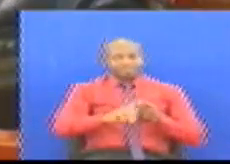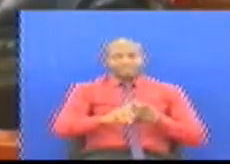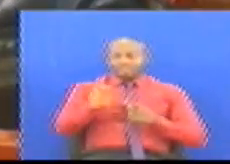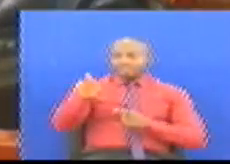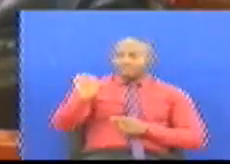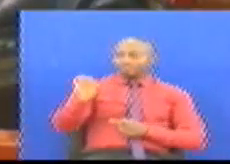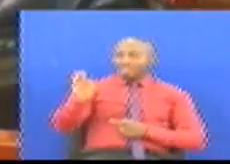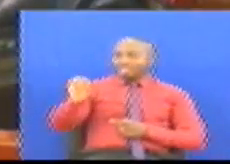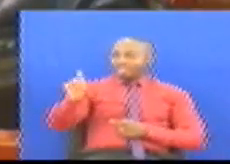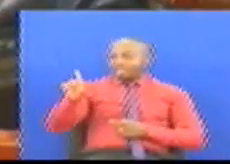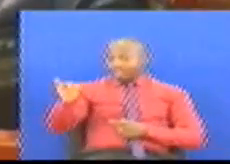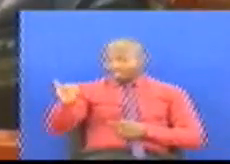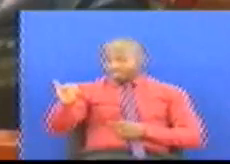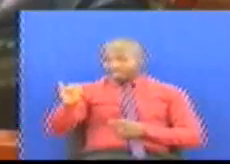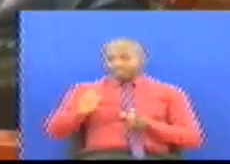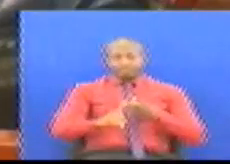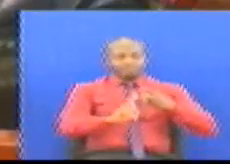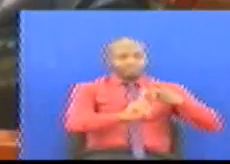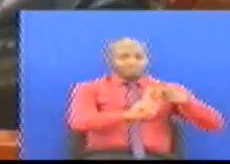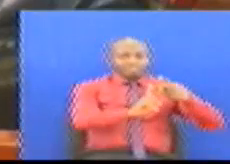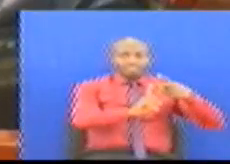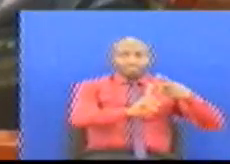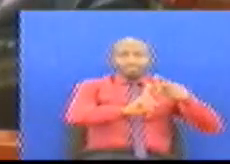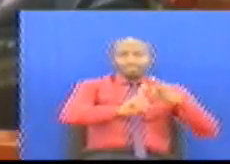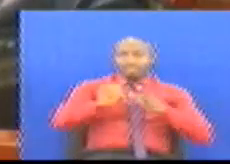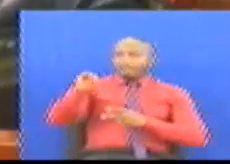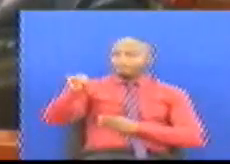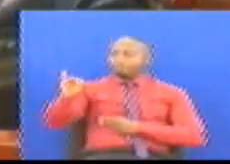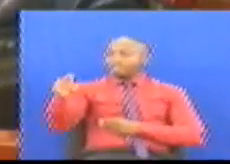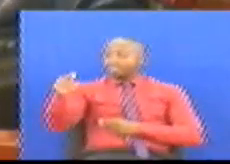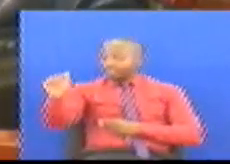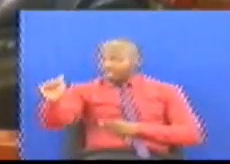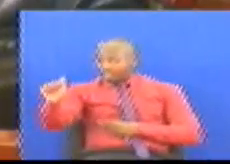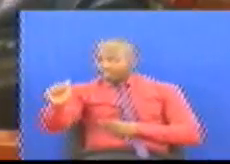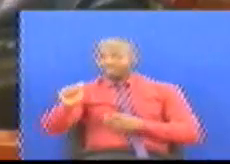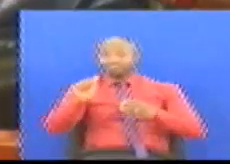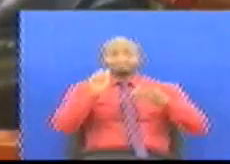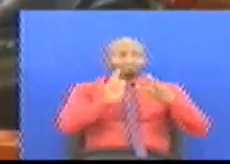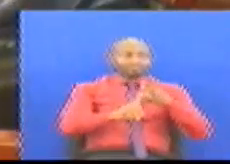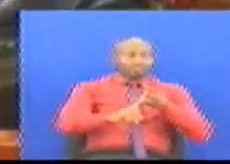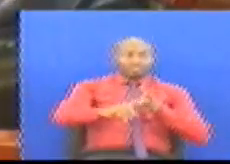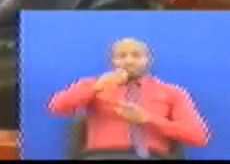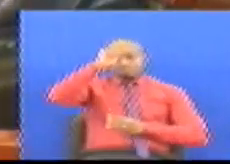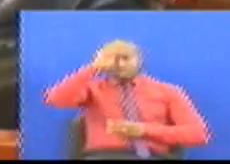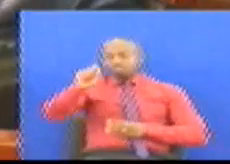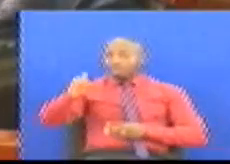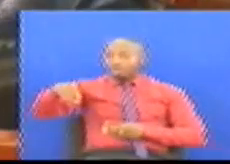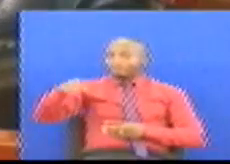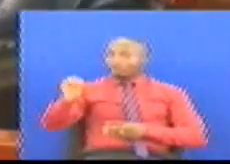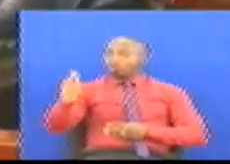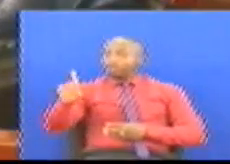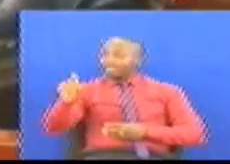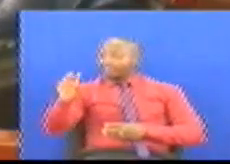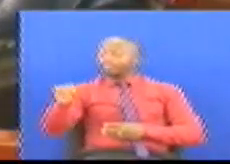Rafael Jafar Michael, atafuatiwa na Mheshimiwa Mwita Getere Boniface, Mheshimiwa Pauline Philip